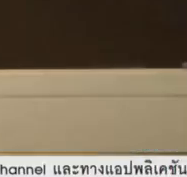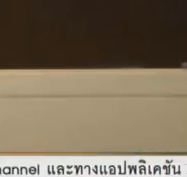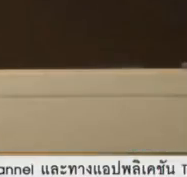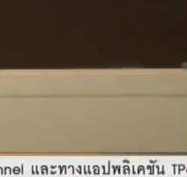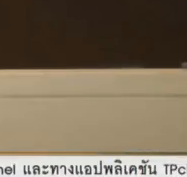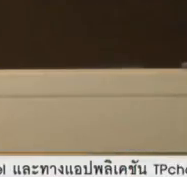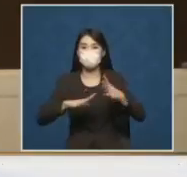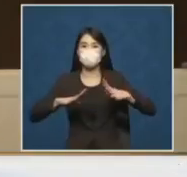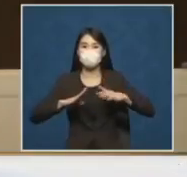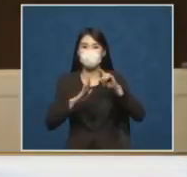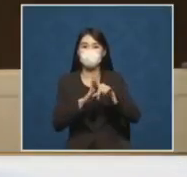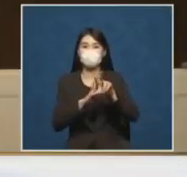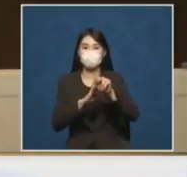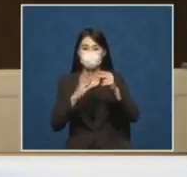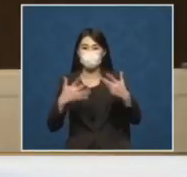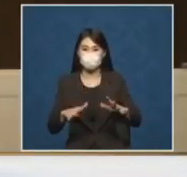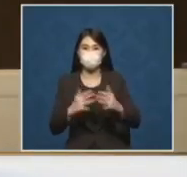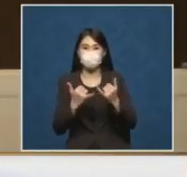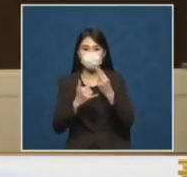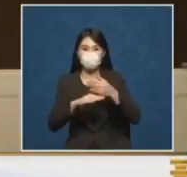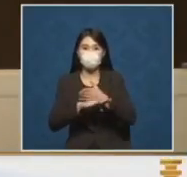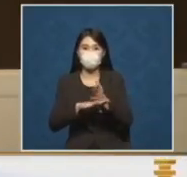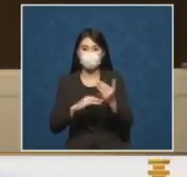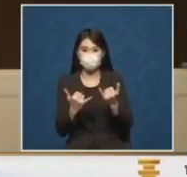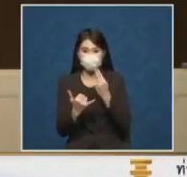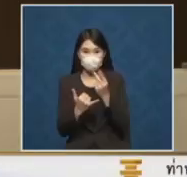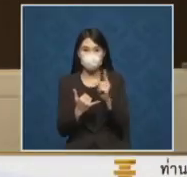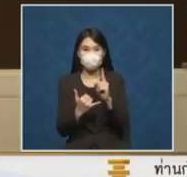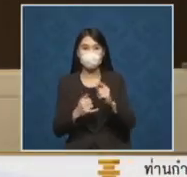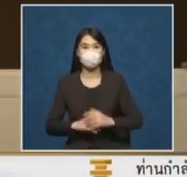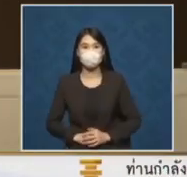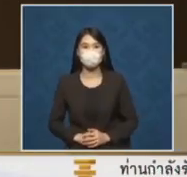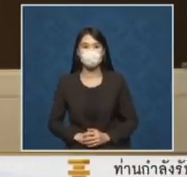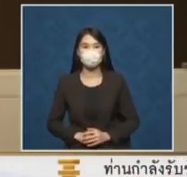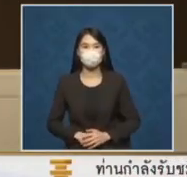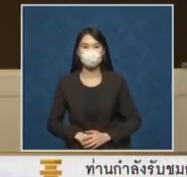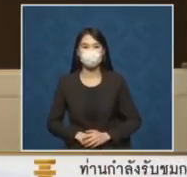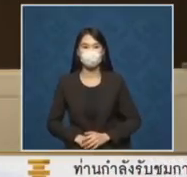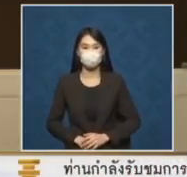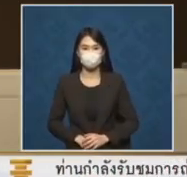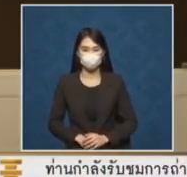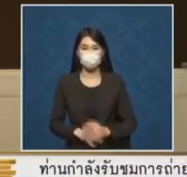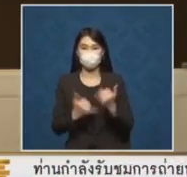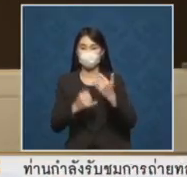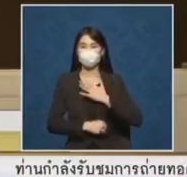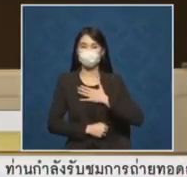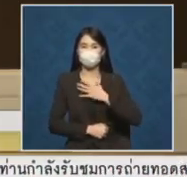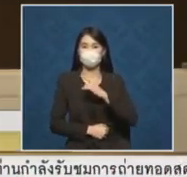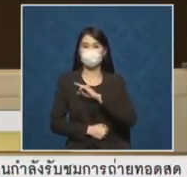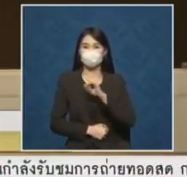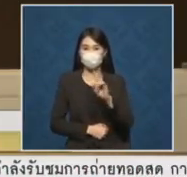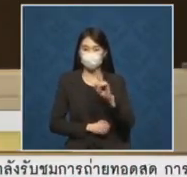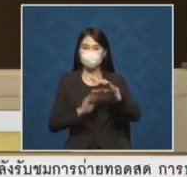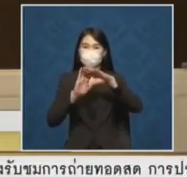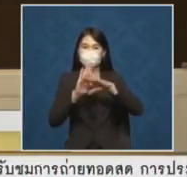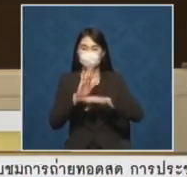ลสาธารณสุขดิบของพี่น้องประชาชน2หน้าที่อย่างนึงคือหน้าที่นิติบัญญัติก็คือการประชุมสภาการออกกฎหมายคุณต้